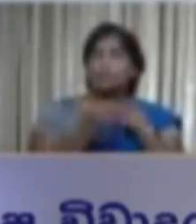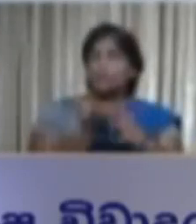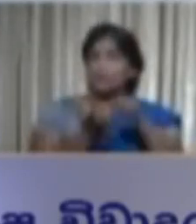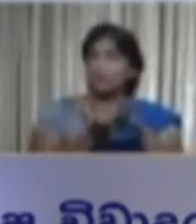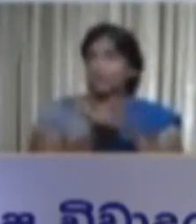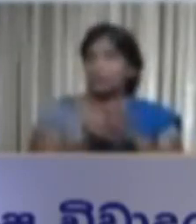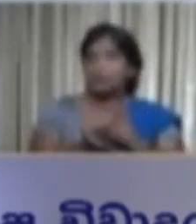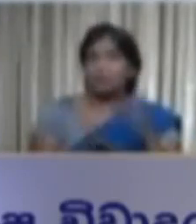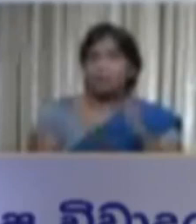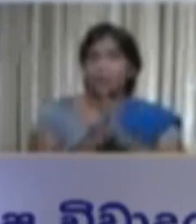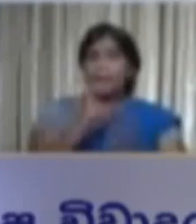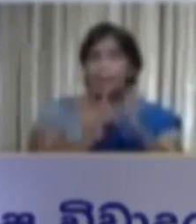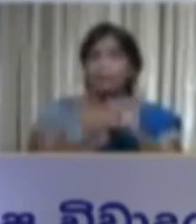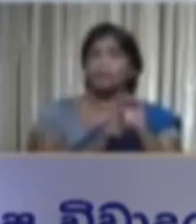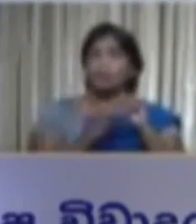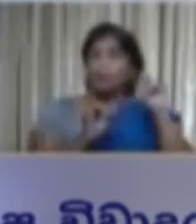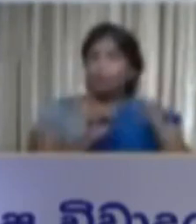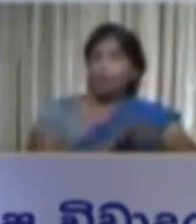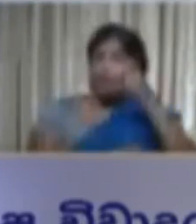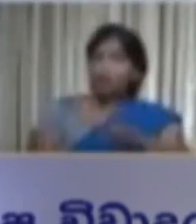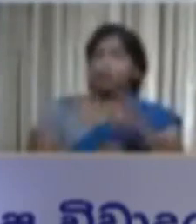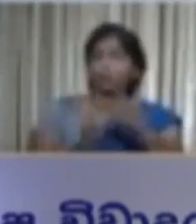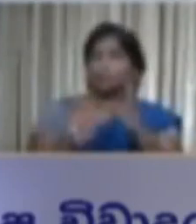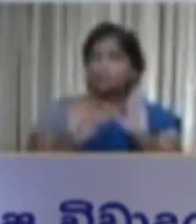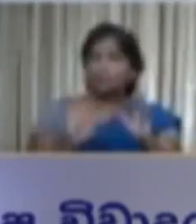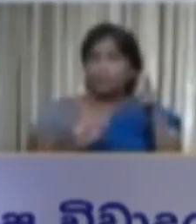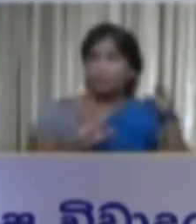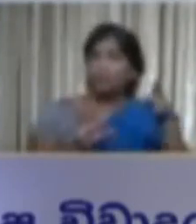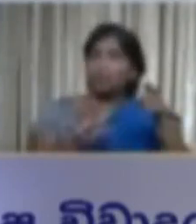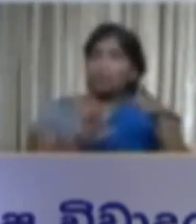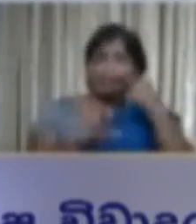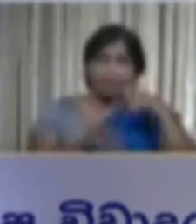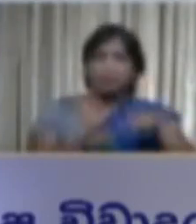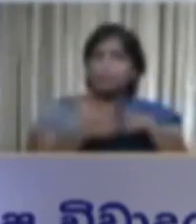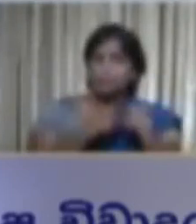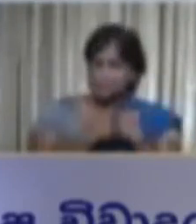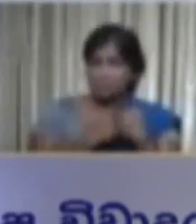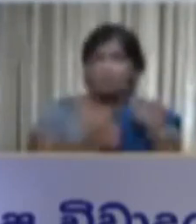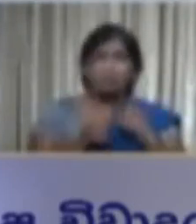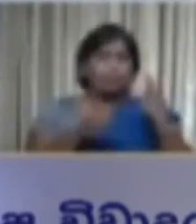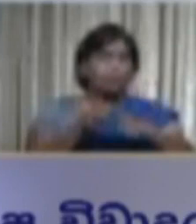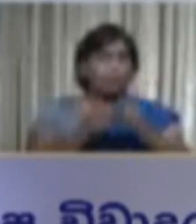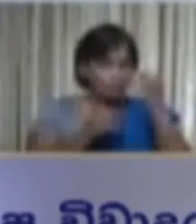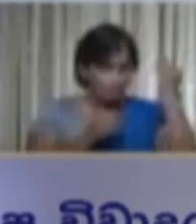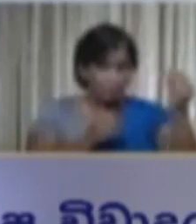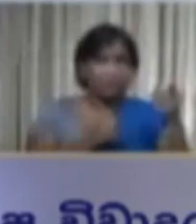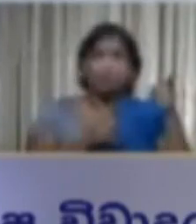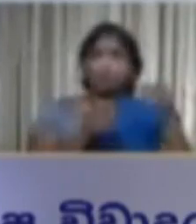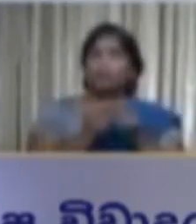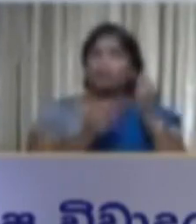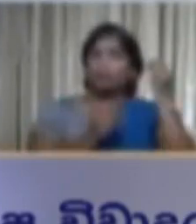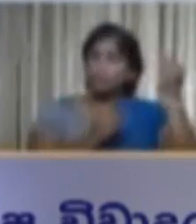නෙවෙයි අමාත්‍ය මණ්ඩලයේ අනුමත සම්මත කරපු ඒ සමාගම තෙල් සමාගමද මේ ටෙන්ඩරේ දුන්නාද සමාගමක් නිසා තමයි